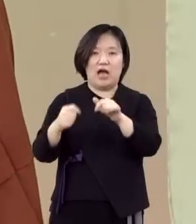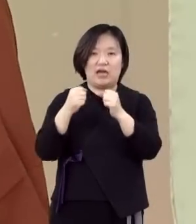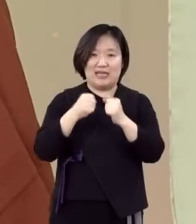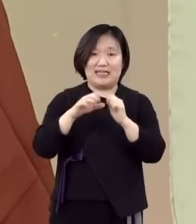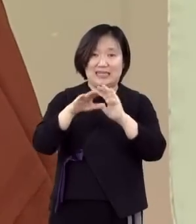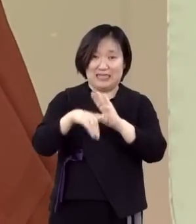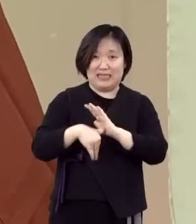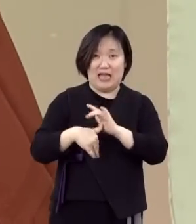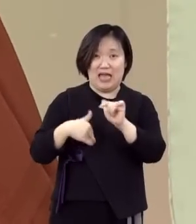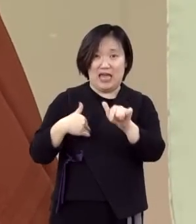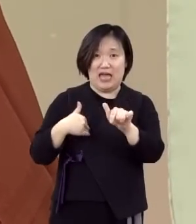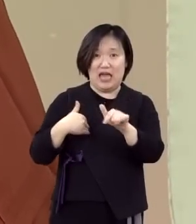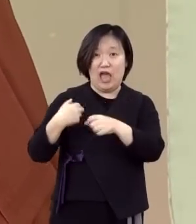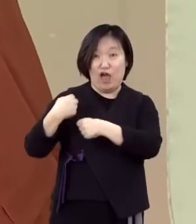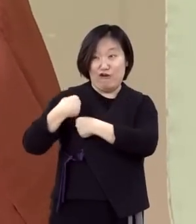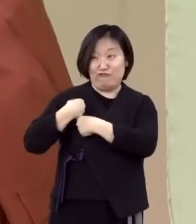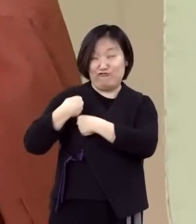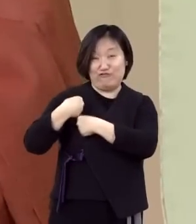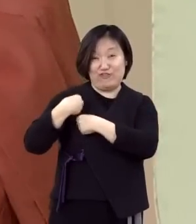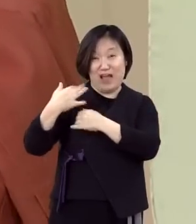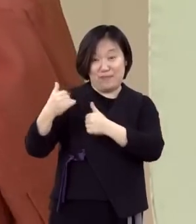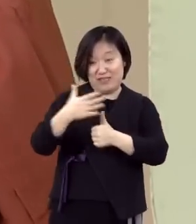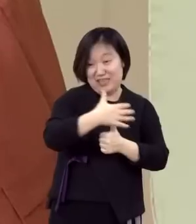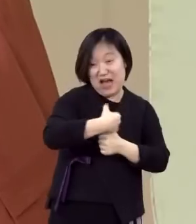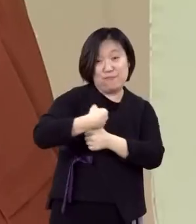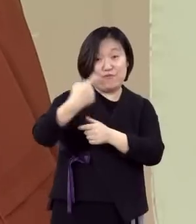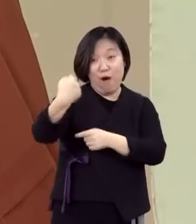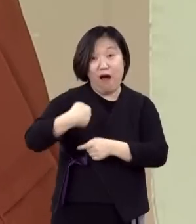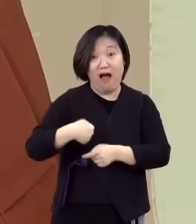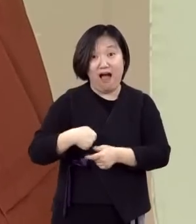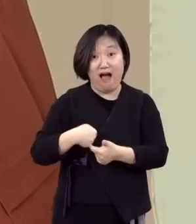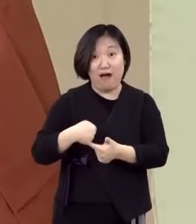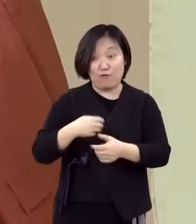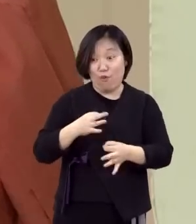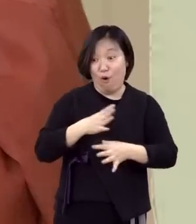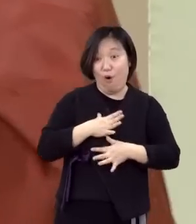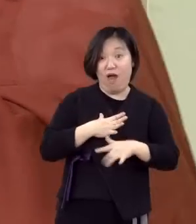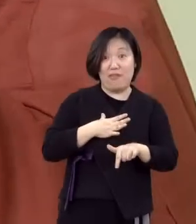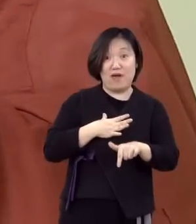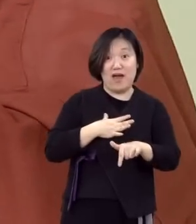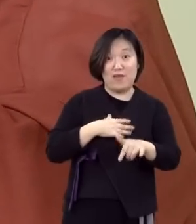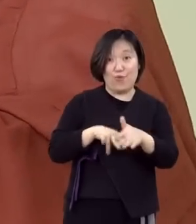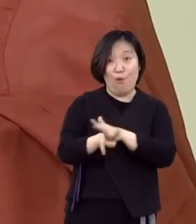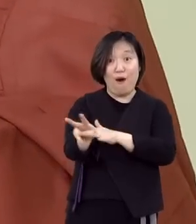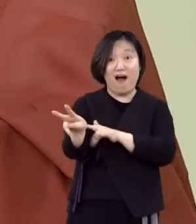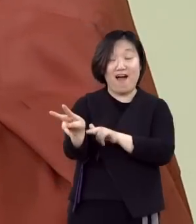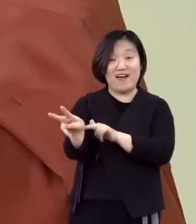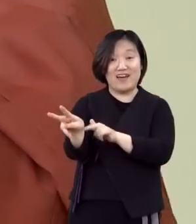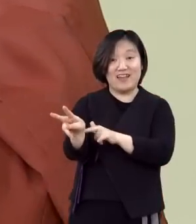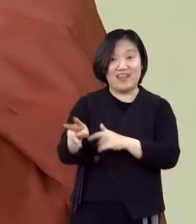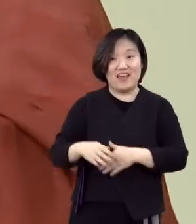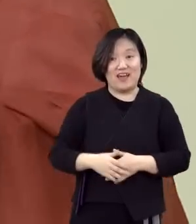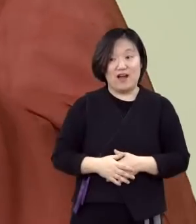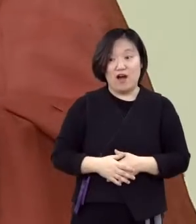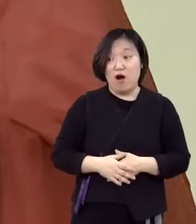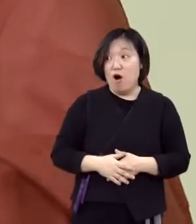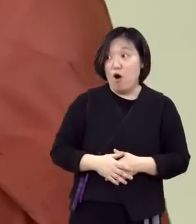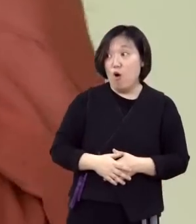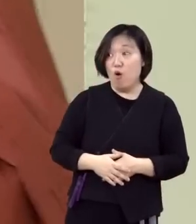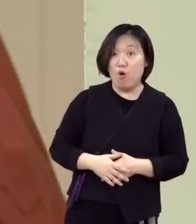그를체포하러왔다.그들은그를잡으러왔다.그는너무 놀라서도망쳤다.그는